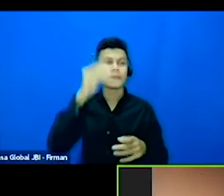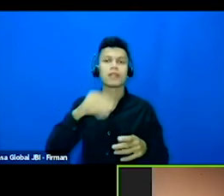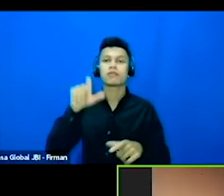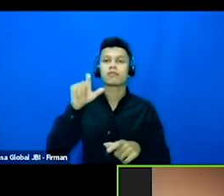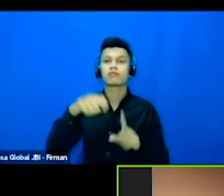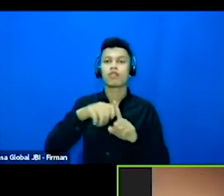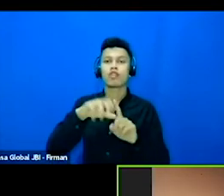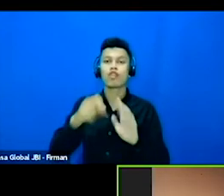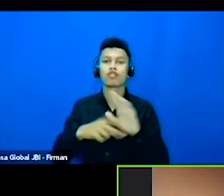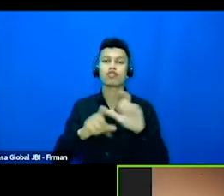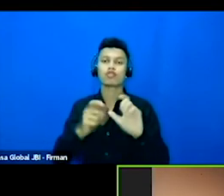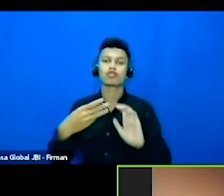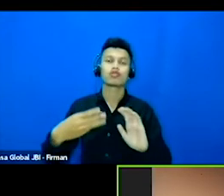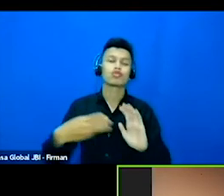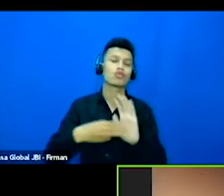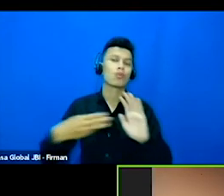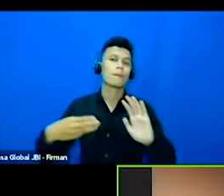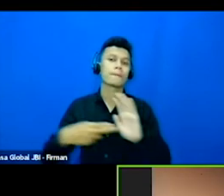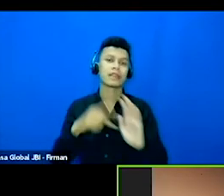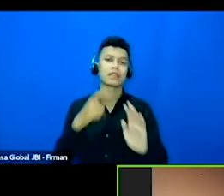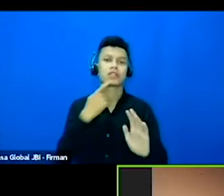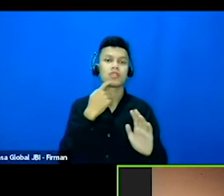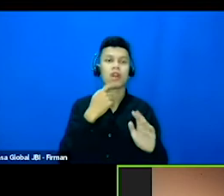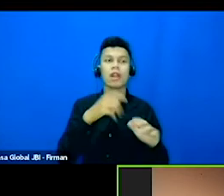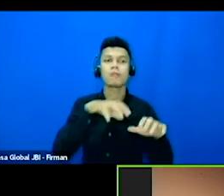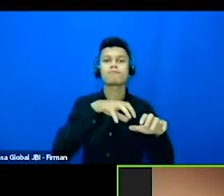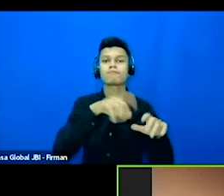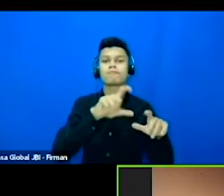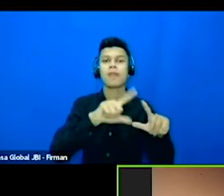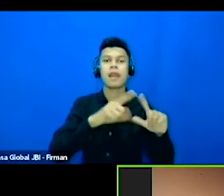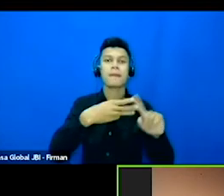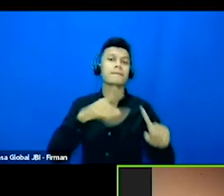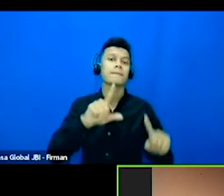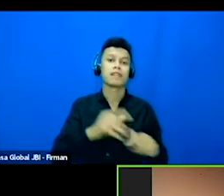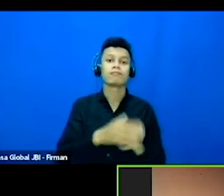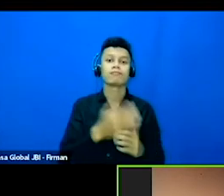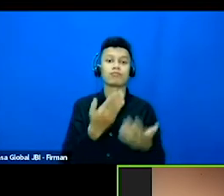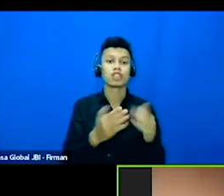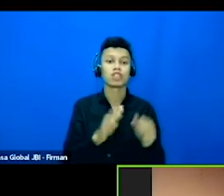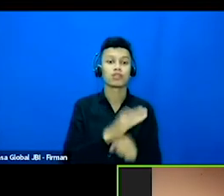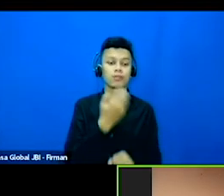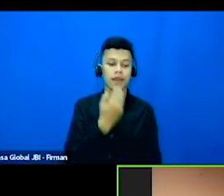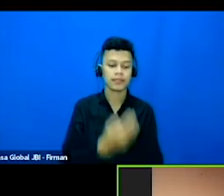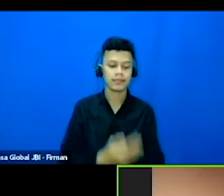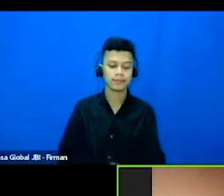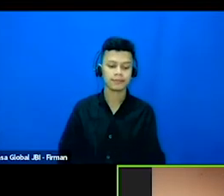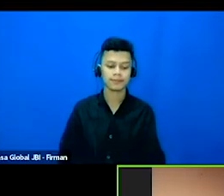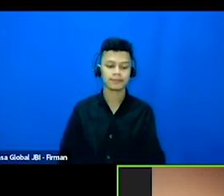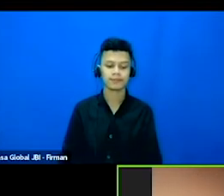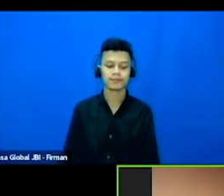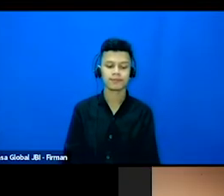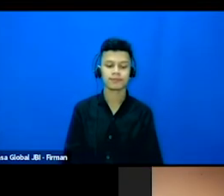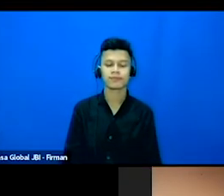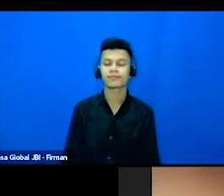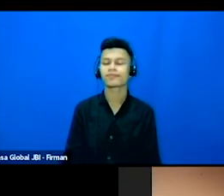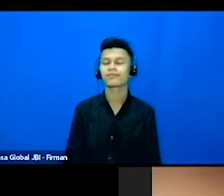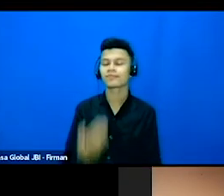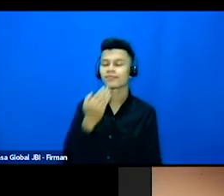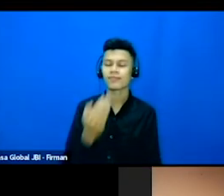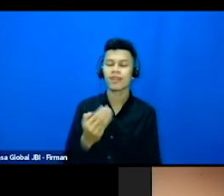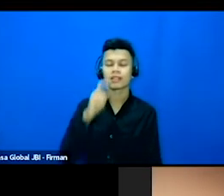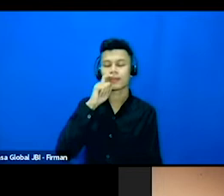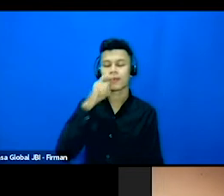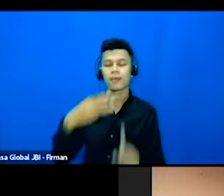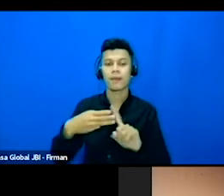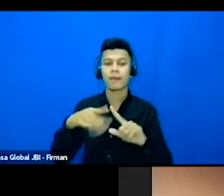label yang ada pada produk dan jasa pikiran itu enggak kredit terima kasih terima kasih banyak Pak